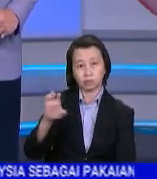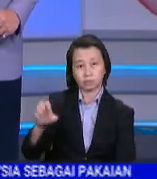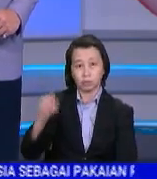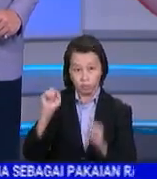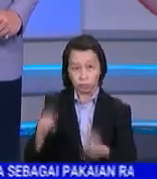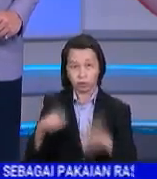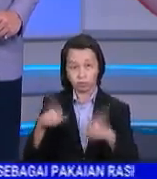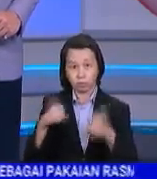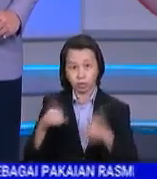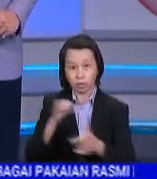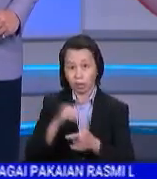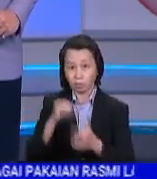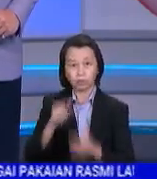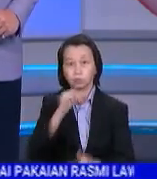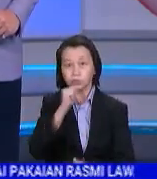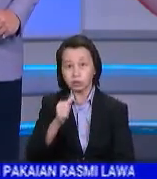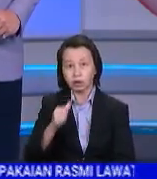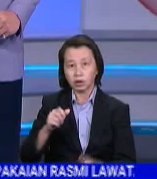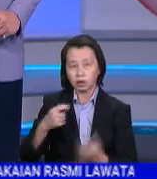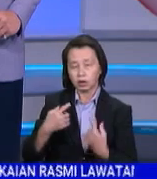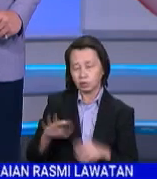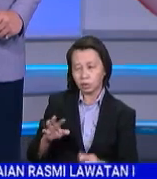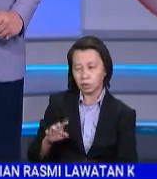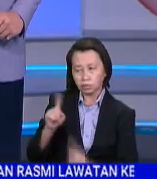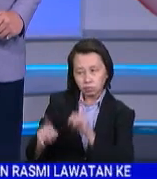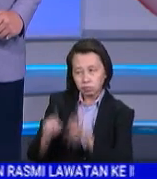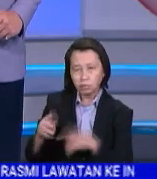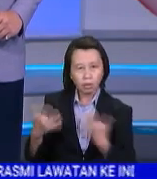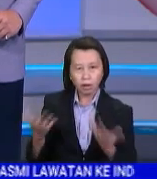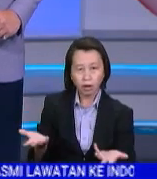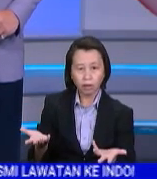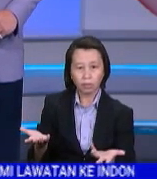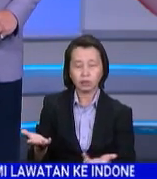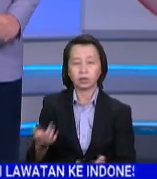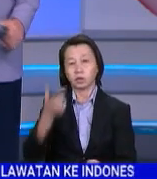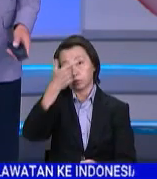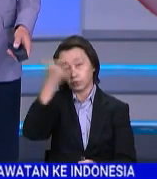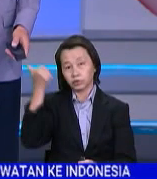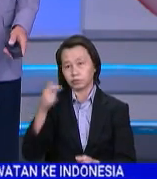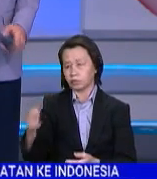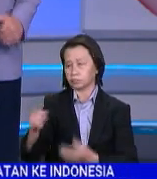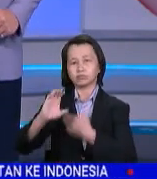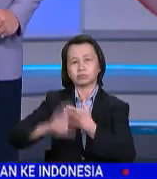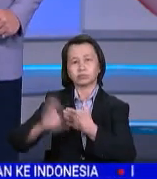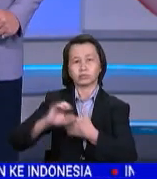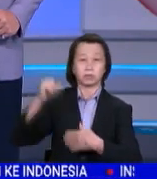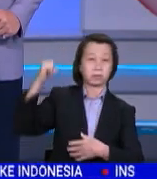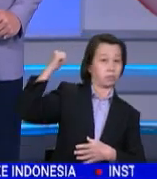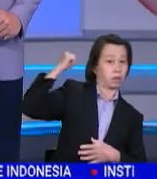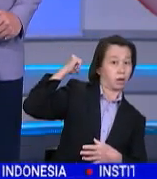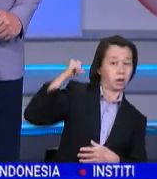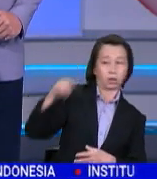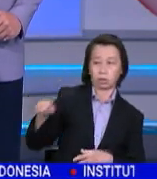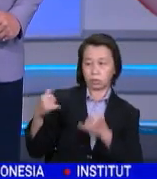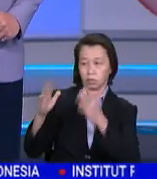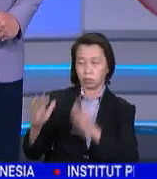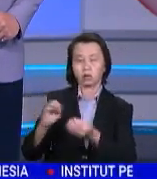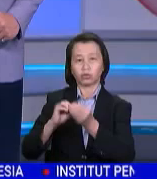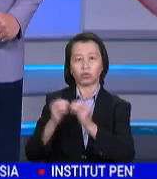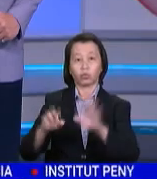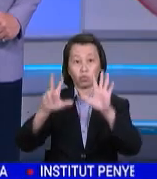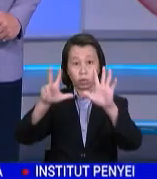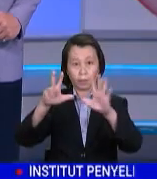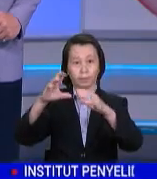dapat bereaksi atau tidak masih menjadi tanda tanya ia berikutan kecelakaan belakangnya dialami pemain nomor